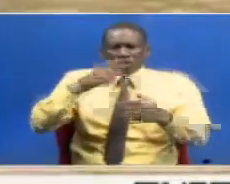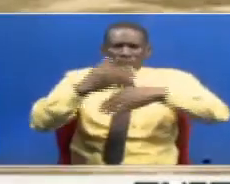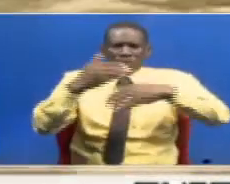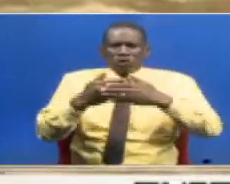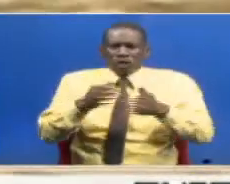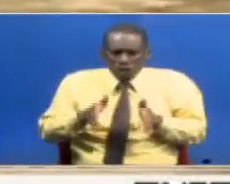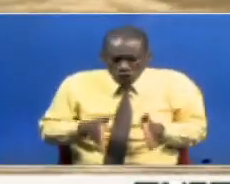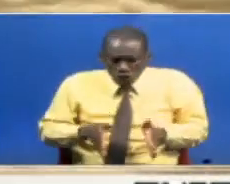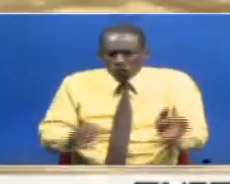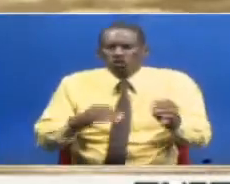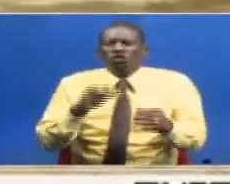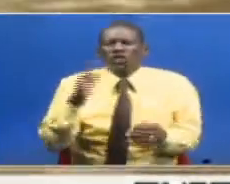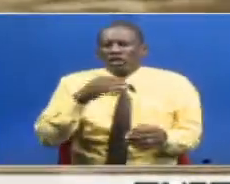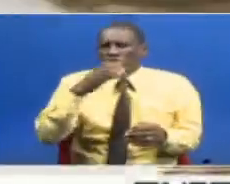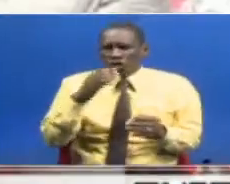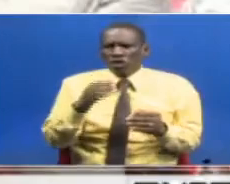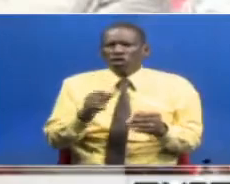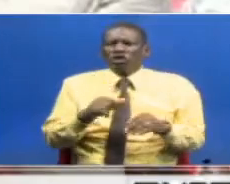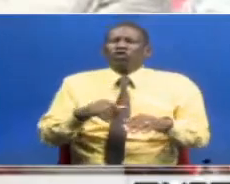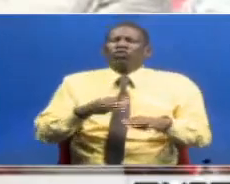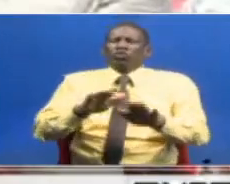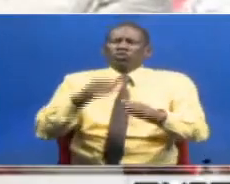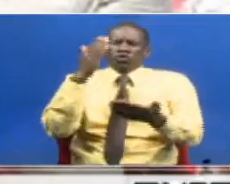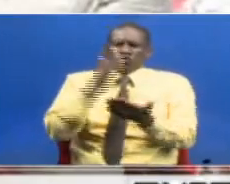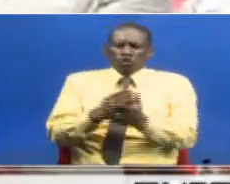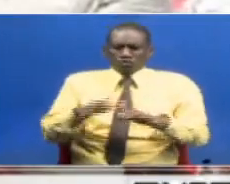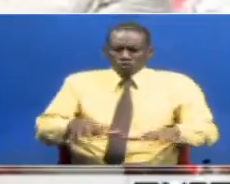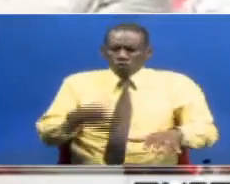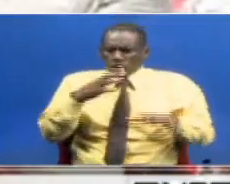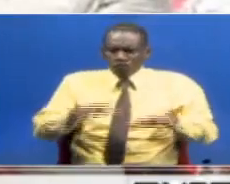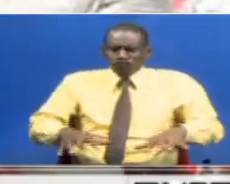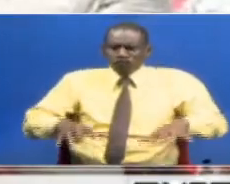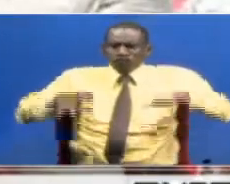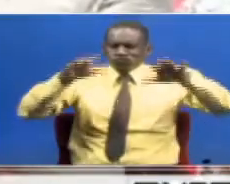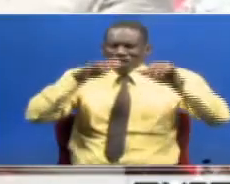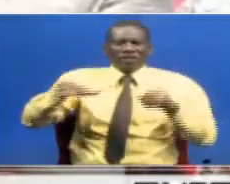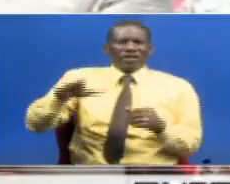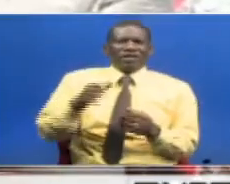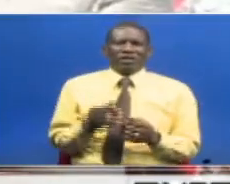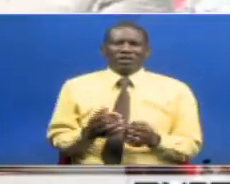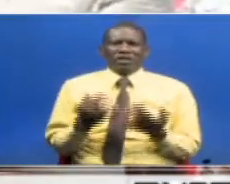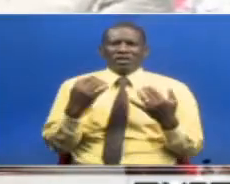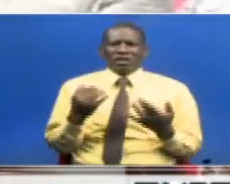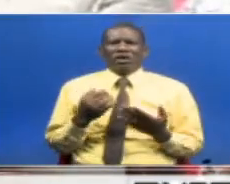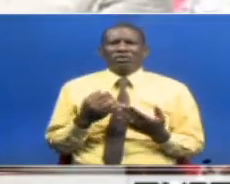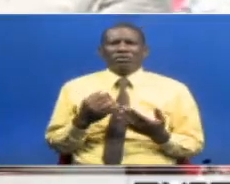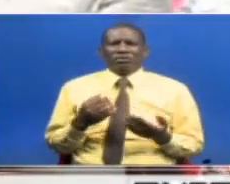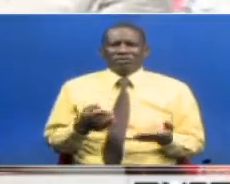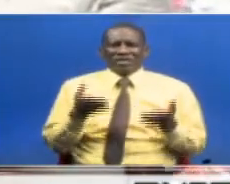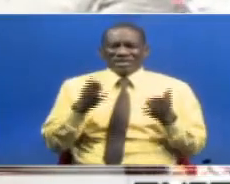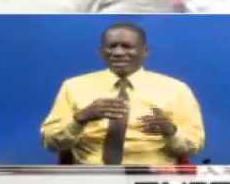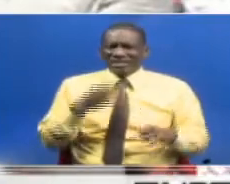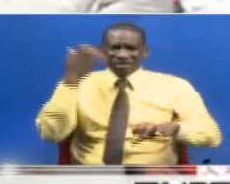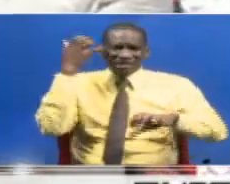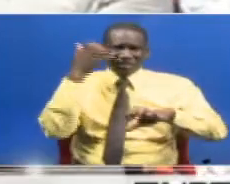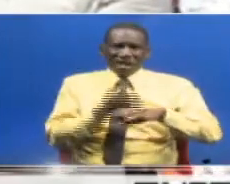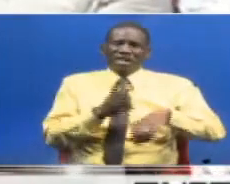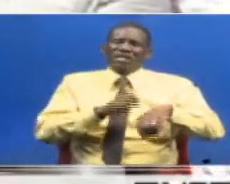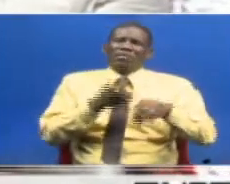mafuriko yanayoandama wenyeji wake. It's a very very very extremely tough. It is